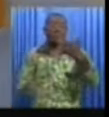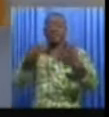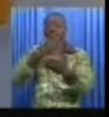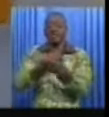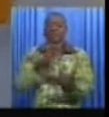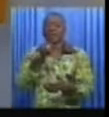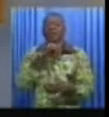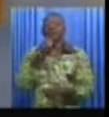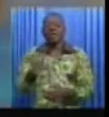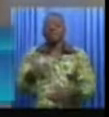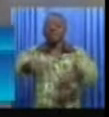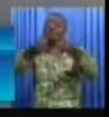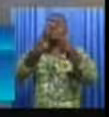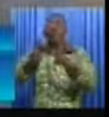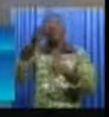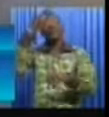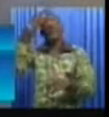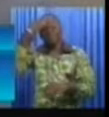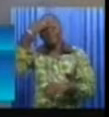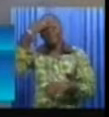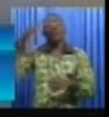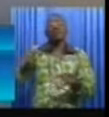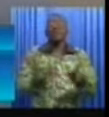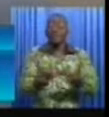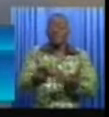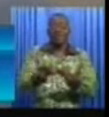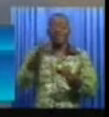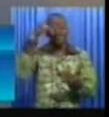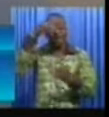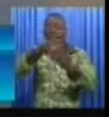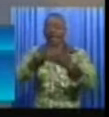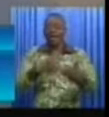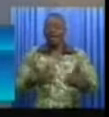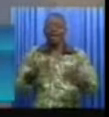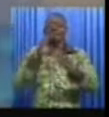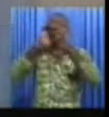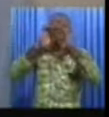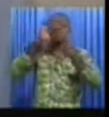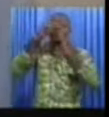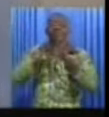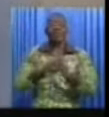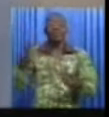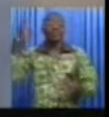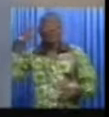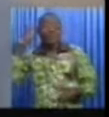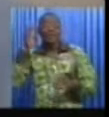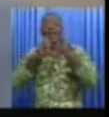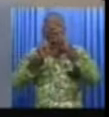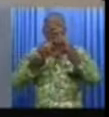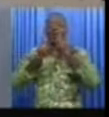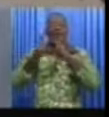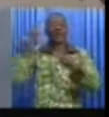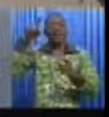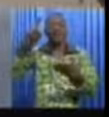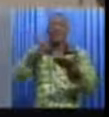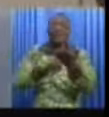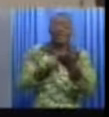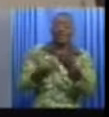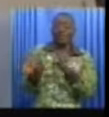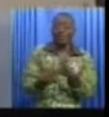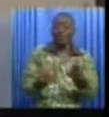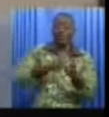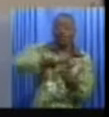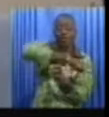Ça nous a permis de connaître mieux l'institution. Parce que avant même cette communication, nous on entendait parler. Il y a aussi ce débat qui se faisait